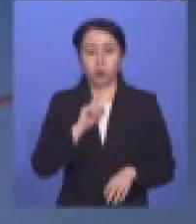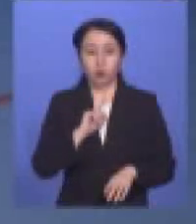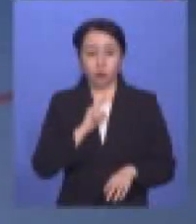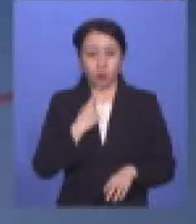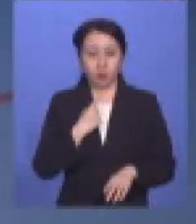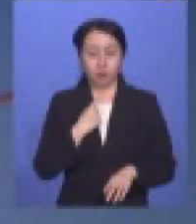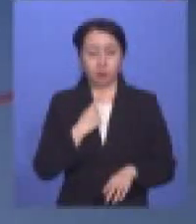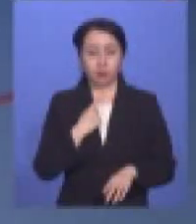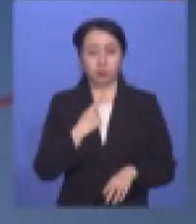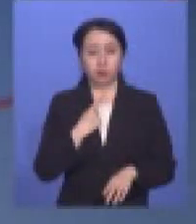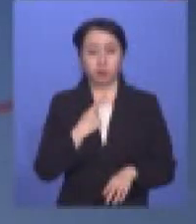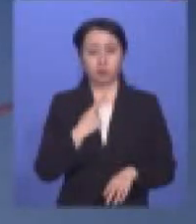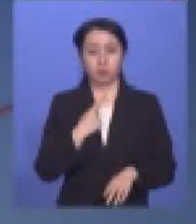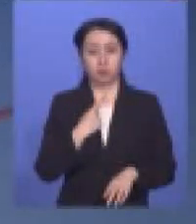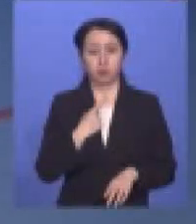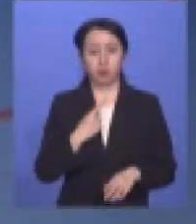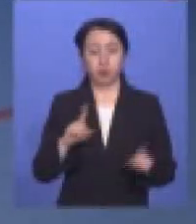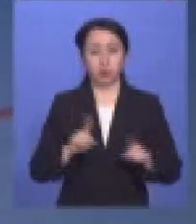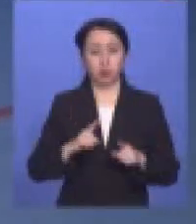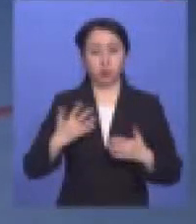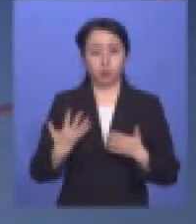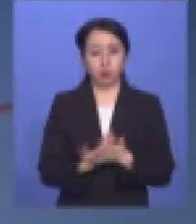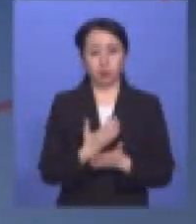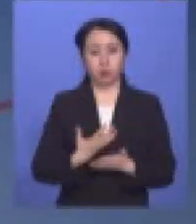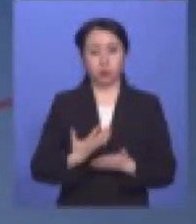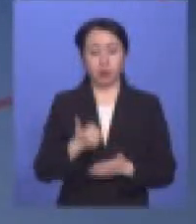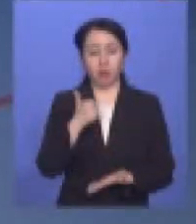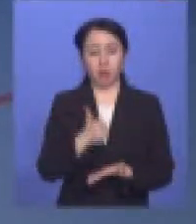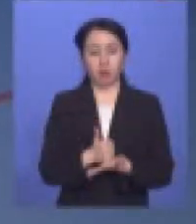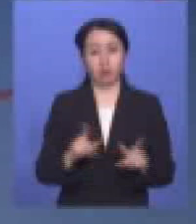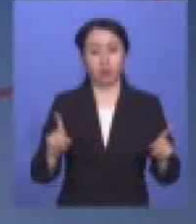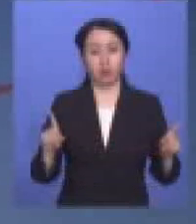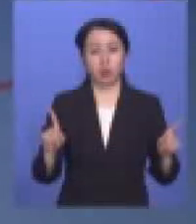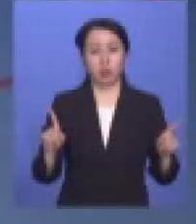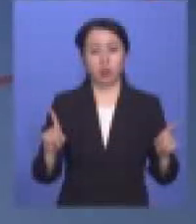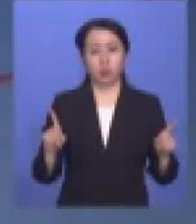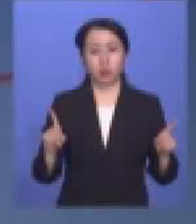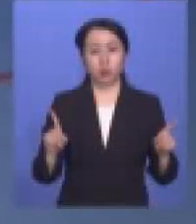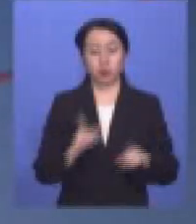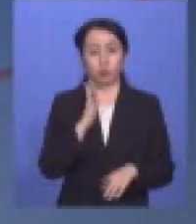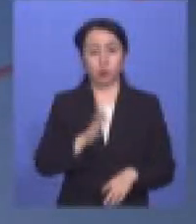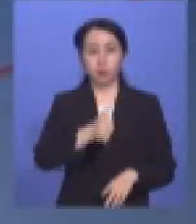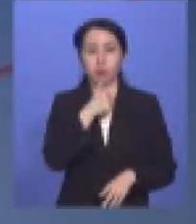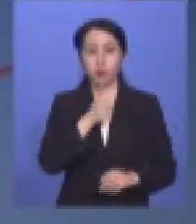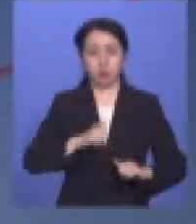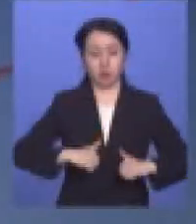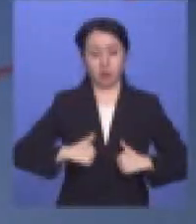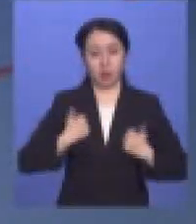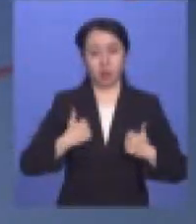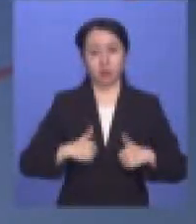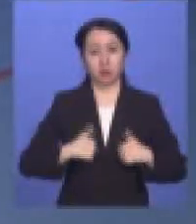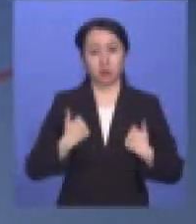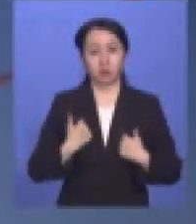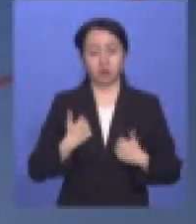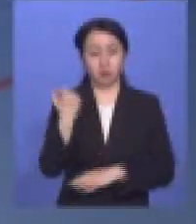ну, дай бог, чтобы у всех без травм получилось. Ну, и главное, что будем пытаться, стараться